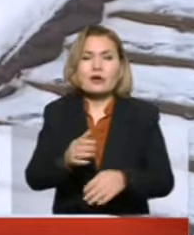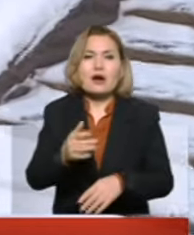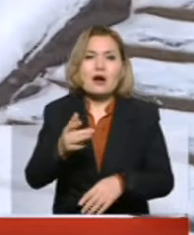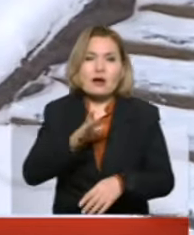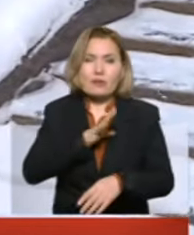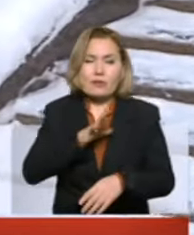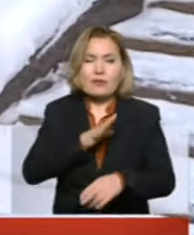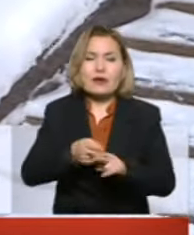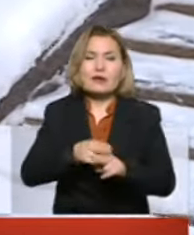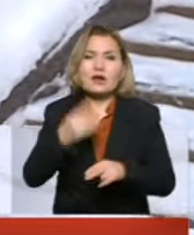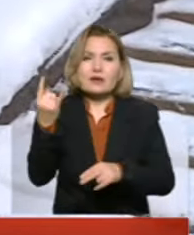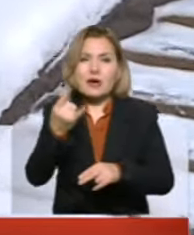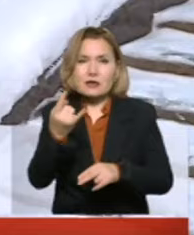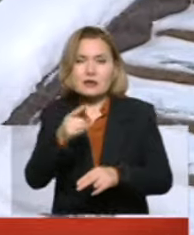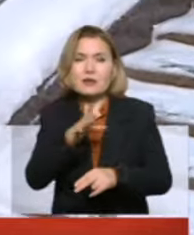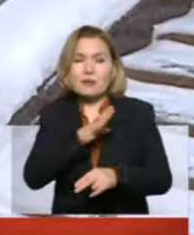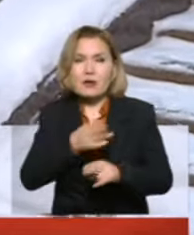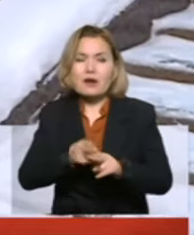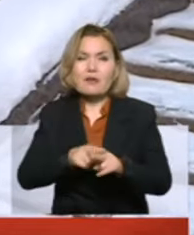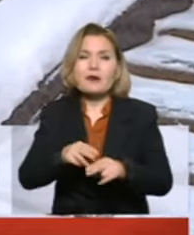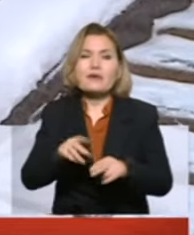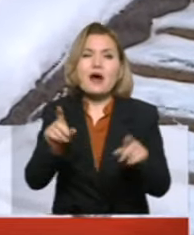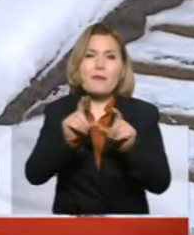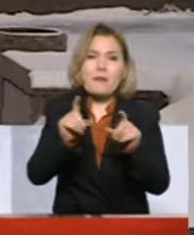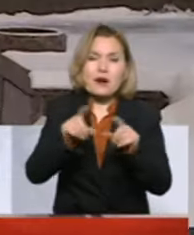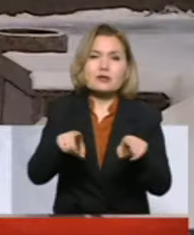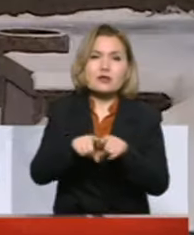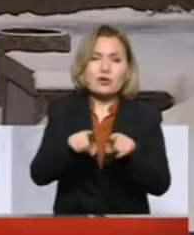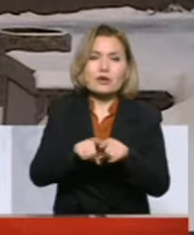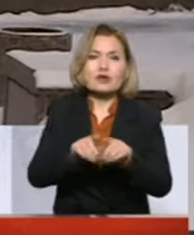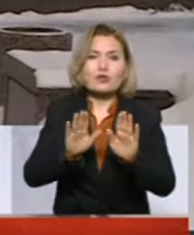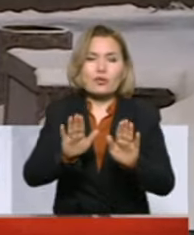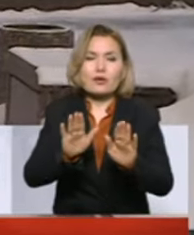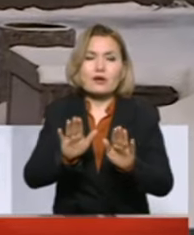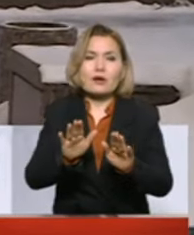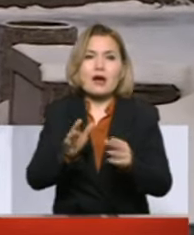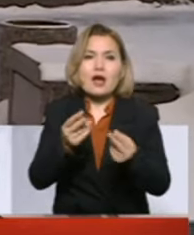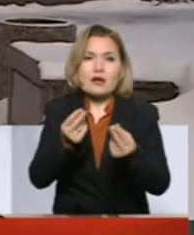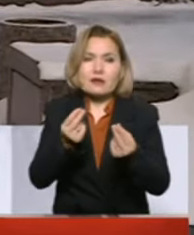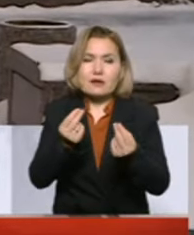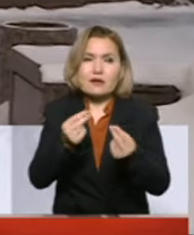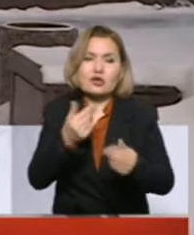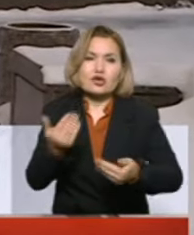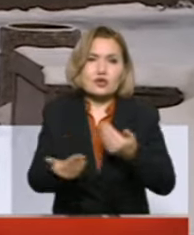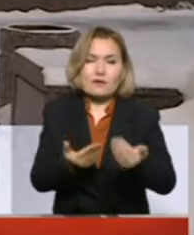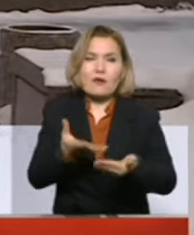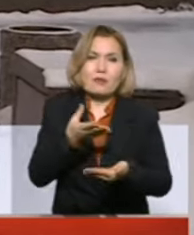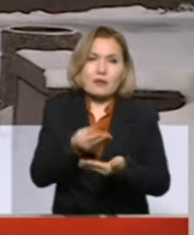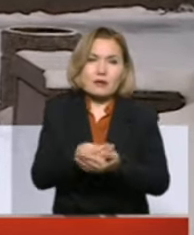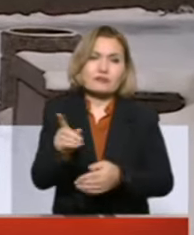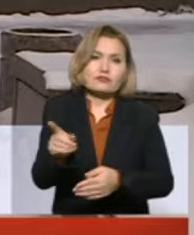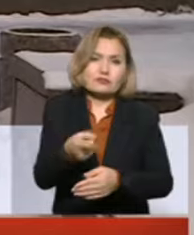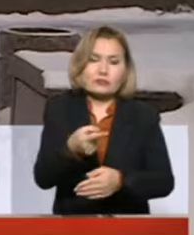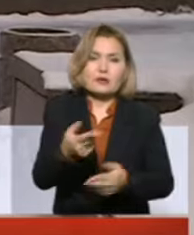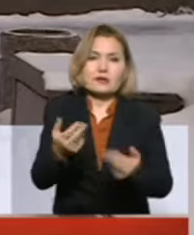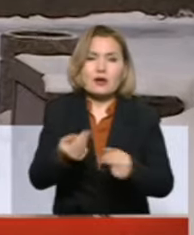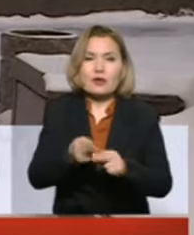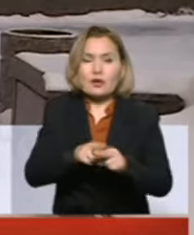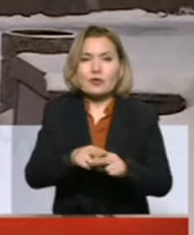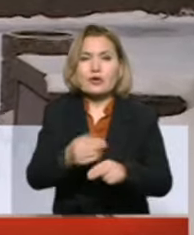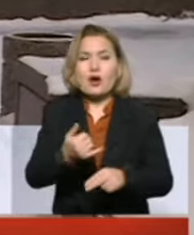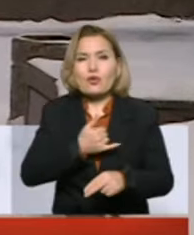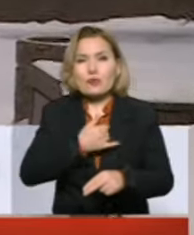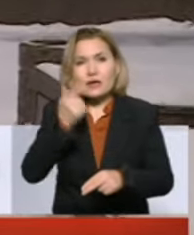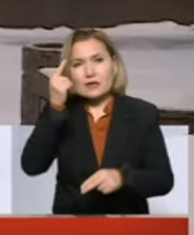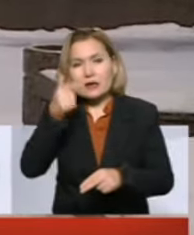көбінесе. Сосын неде болады, магазиндерде болады сондай жағдайлар. Төмен болар сауатымыз. Мүмкін не жетіспейтін болар,